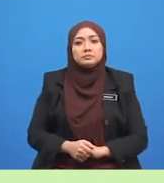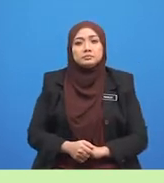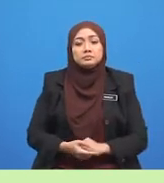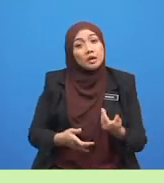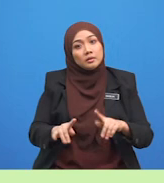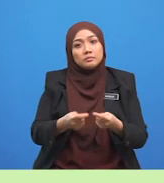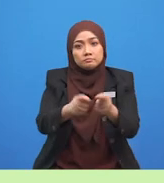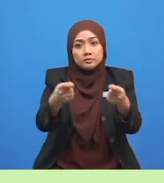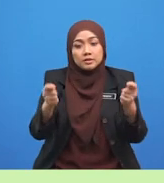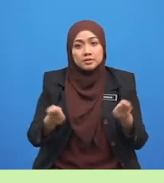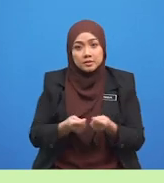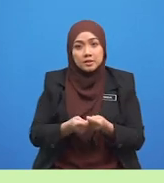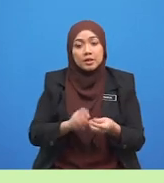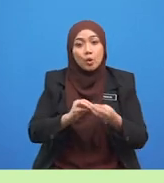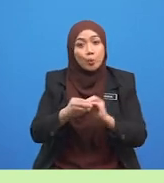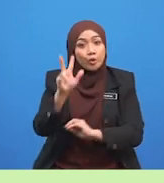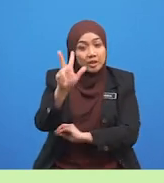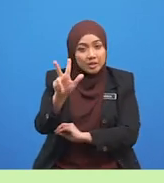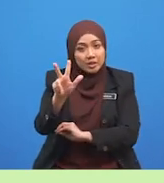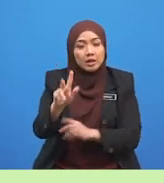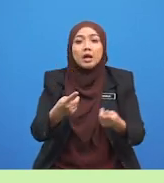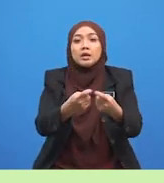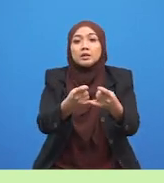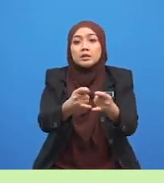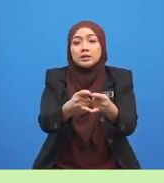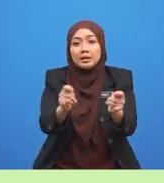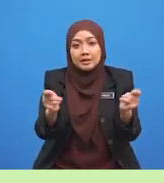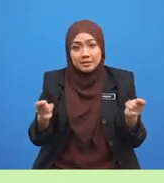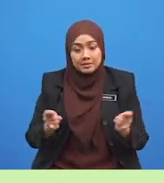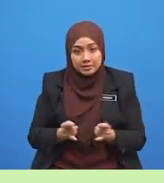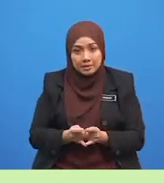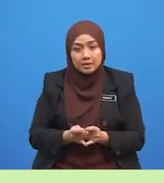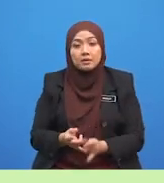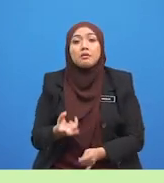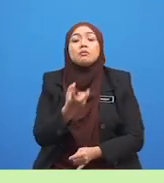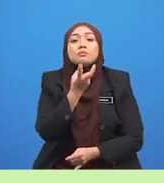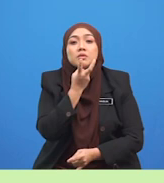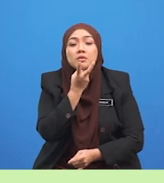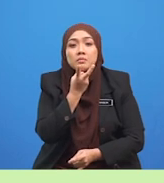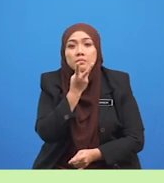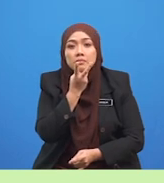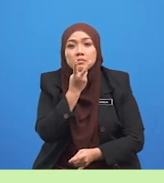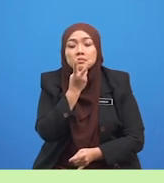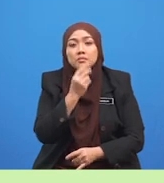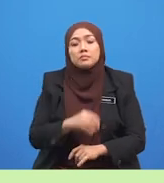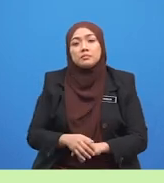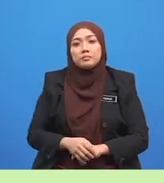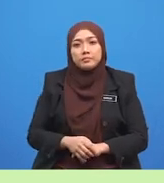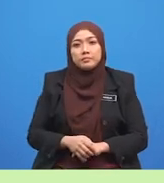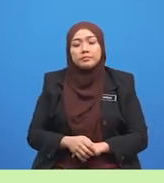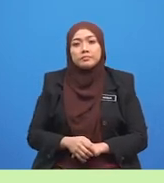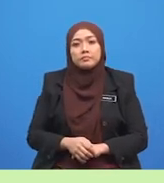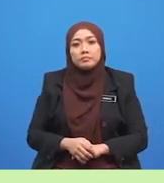Tasik yang seterusnya pula ialah Tasik Berah, merupakan tasik semula jadi dan merupakan tasik